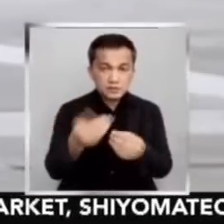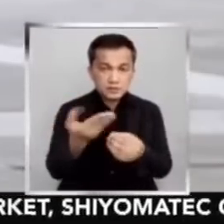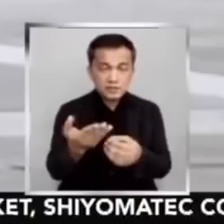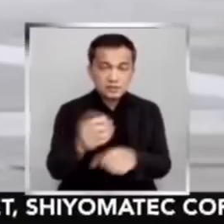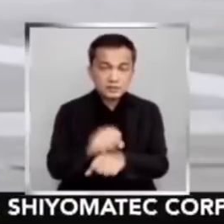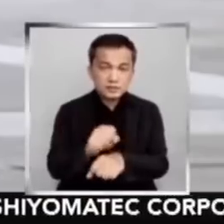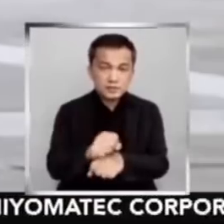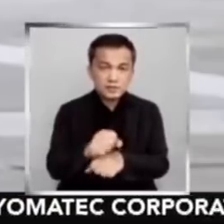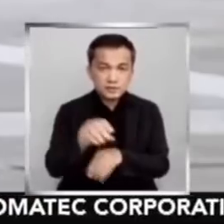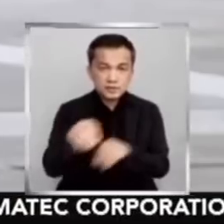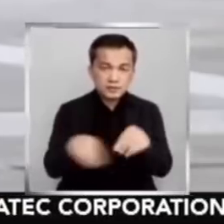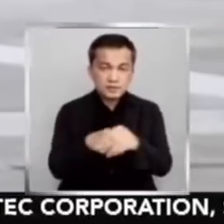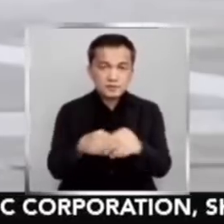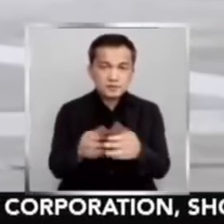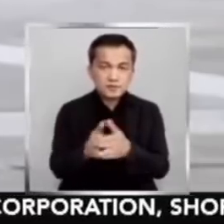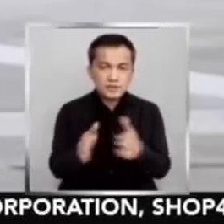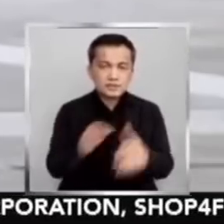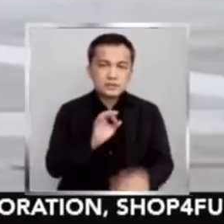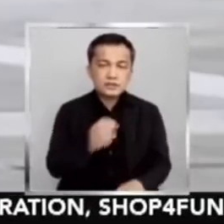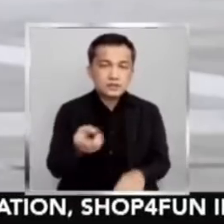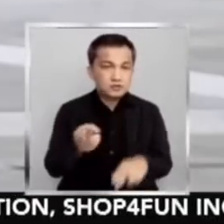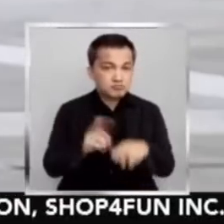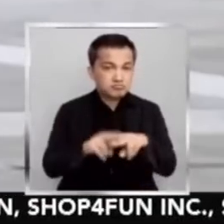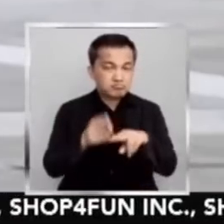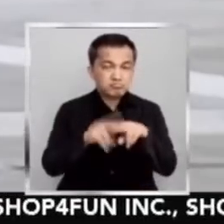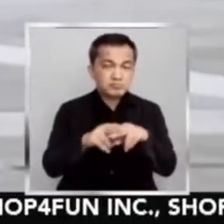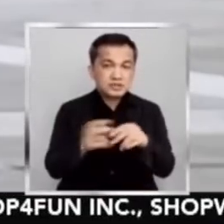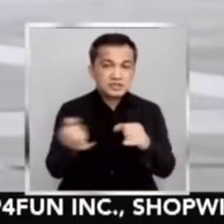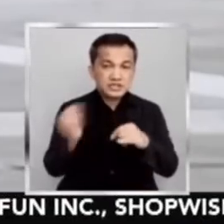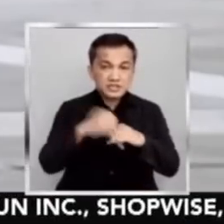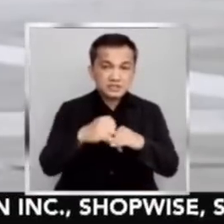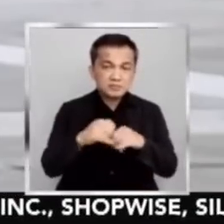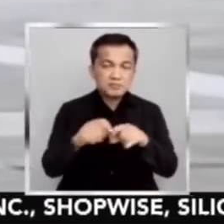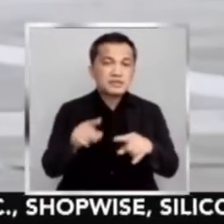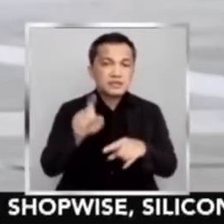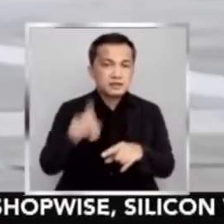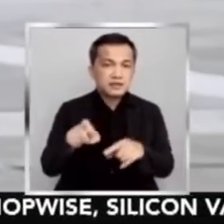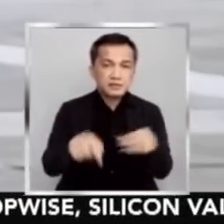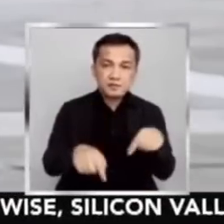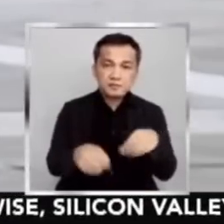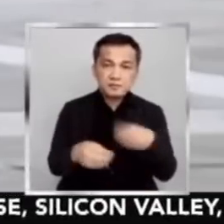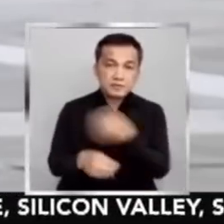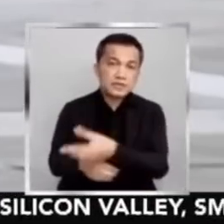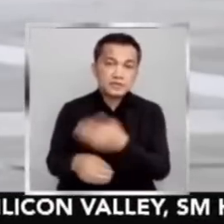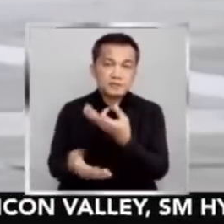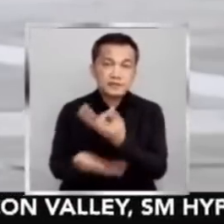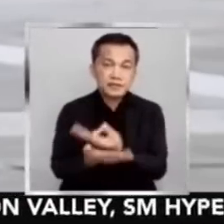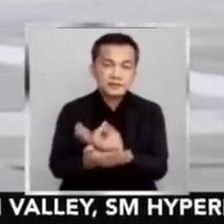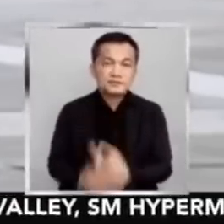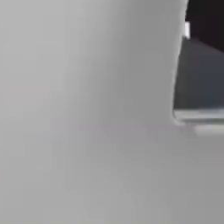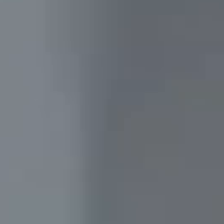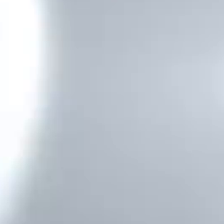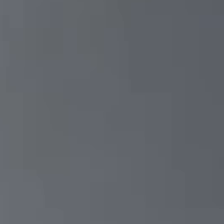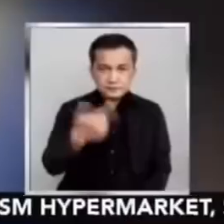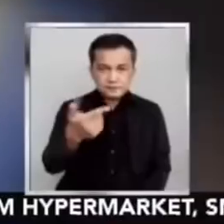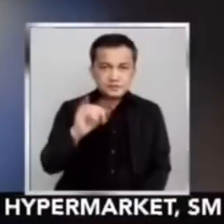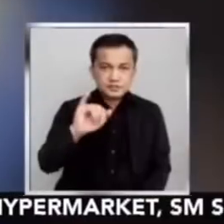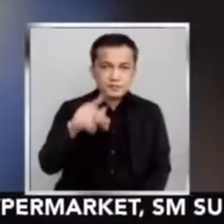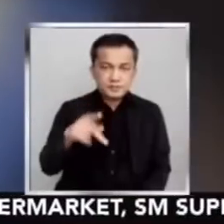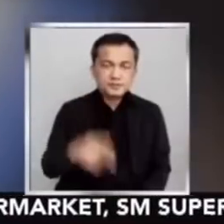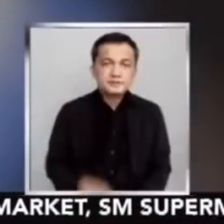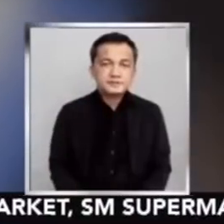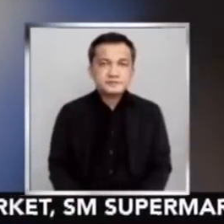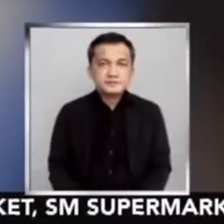kapalit ng mas malaking tubo. Pero kailangan mo magbigay ng pera. Nakatutok si JP Soriano.